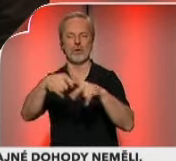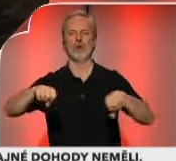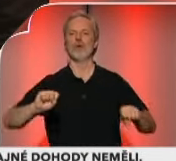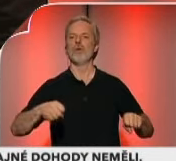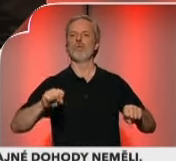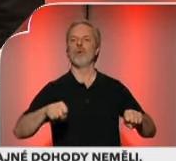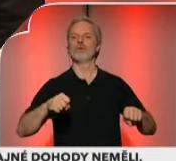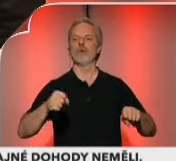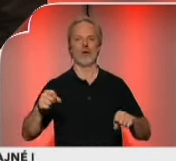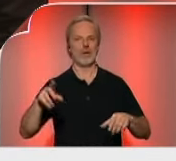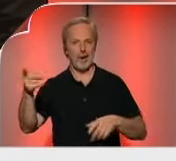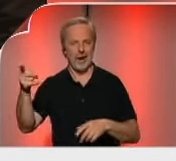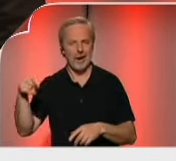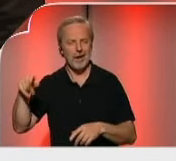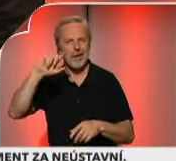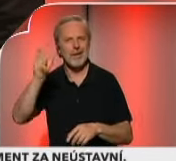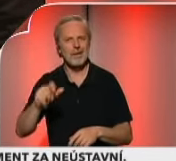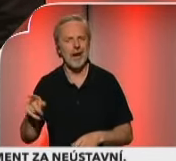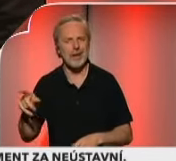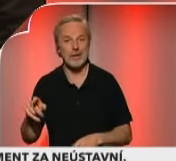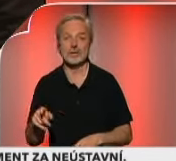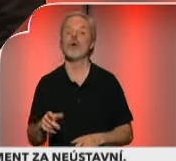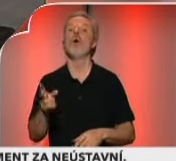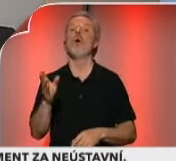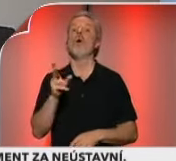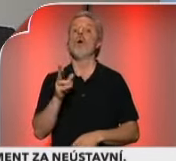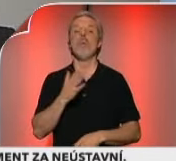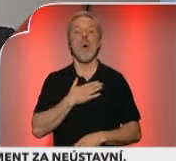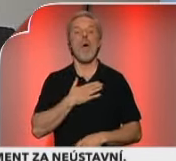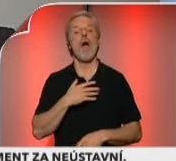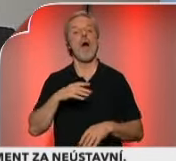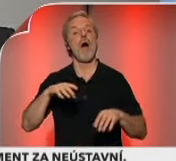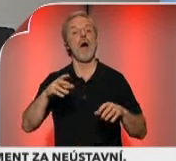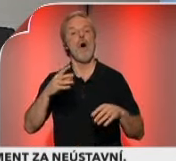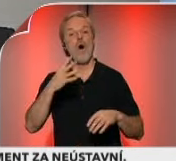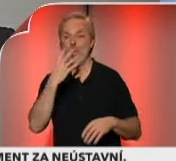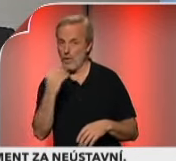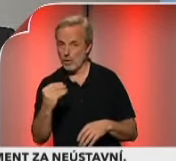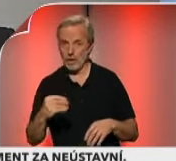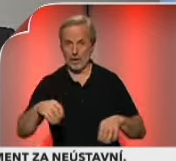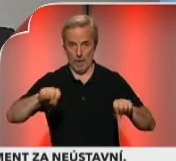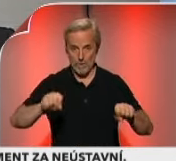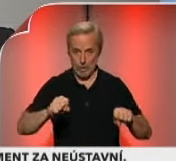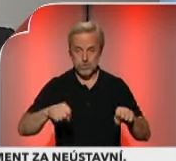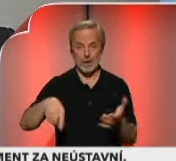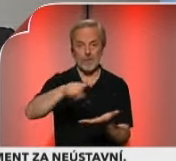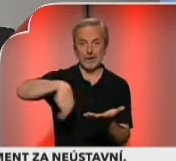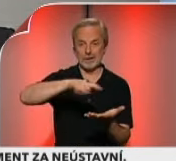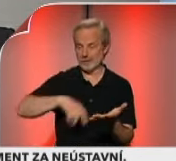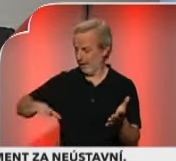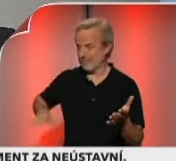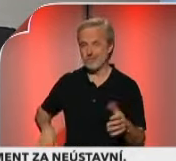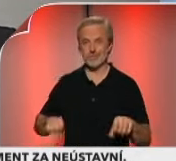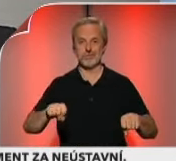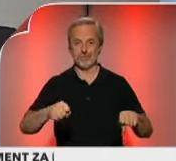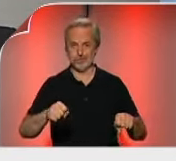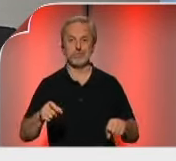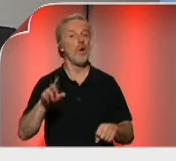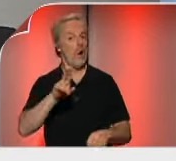j Ano celou republiku moje fotografie na mopedu s pizzou skutečně obletěla celou republiku